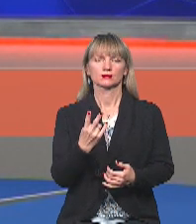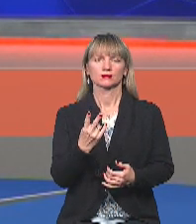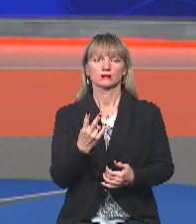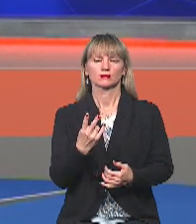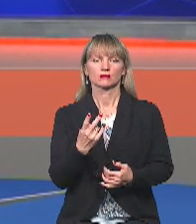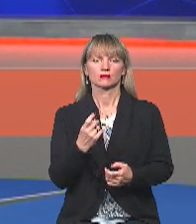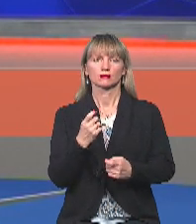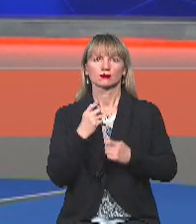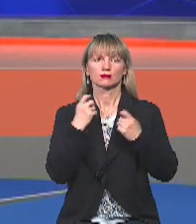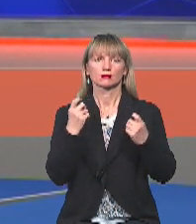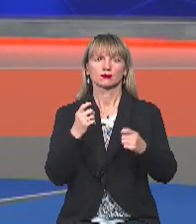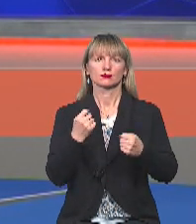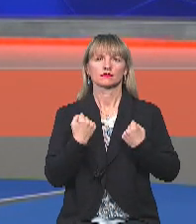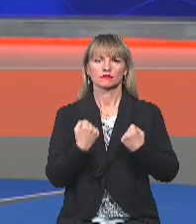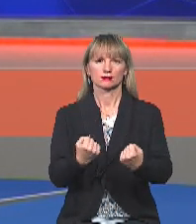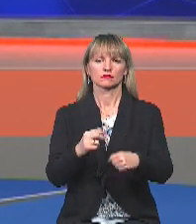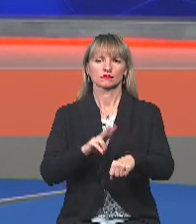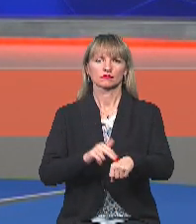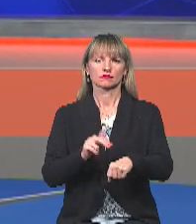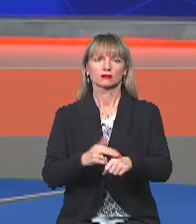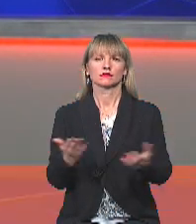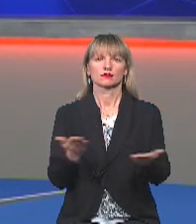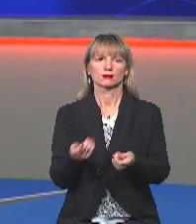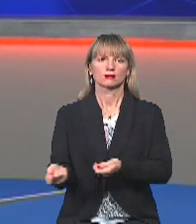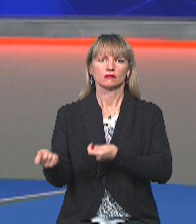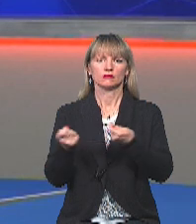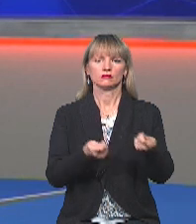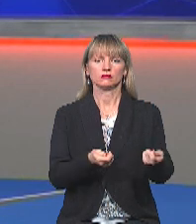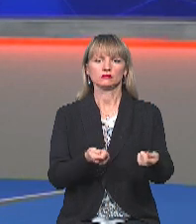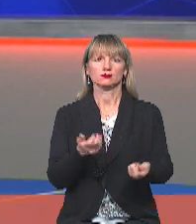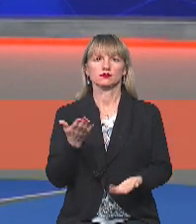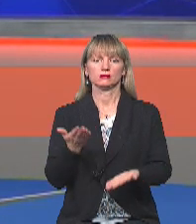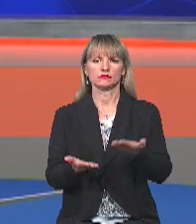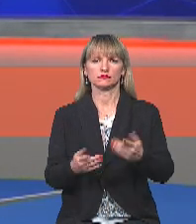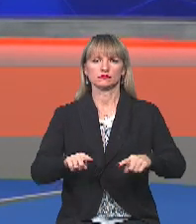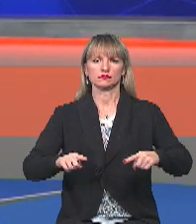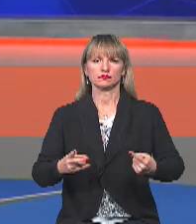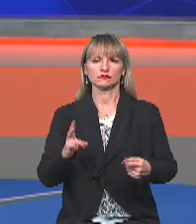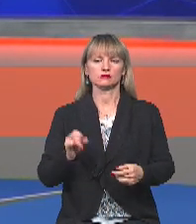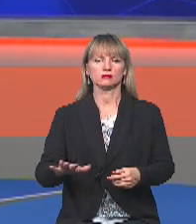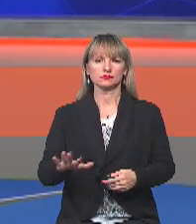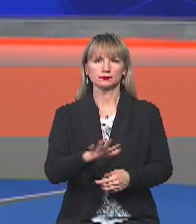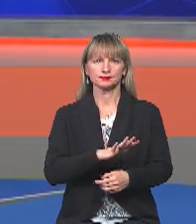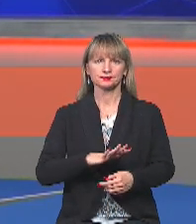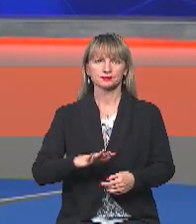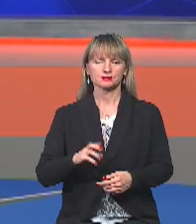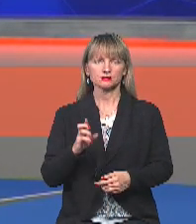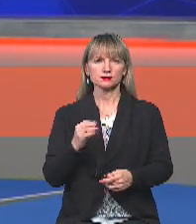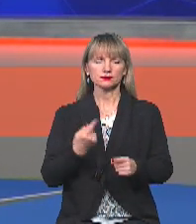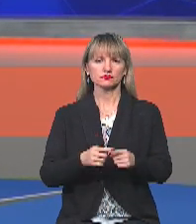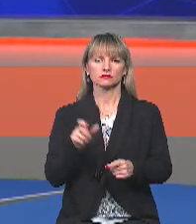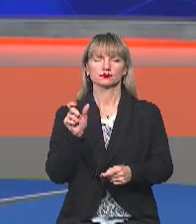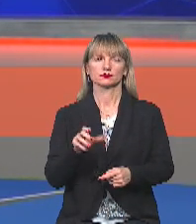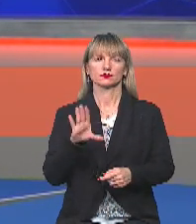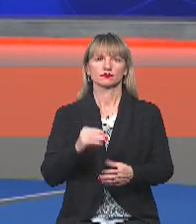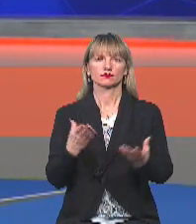криті машини міліції, які доставляють, мабуть, затриманих на Майдані, бо ця людина весь